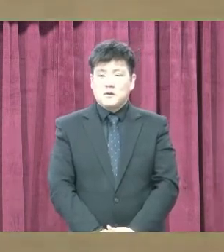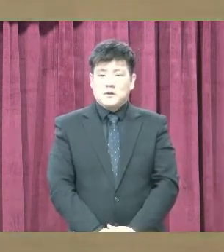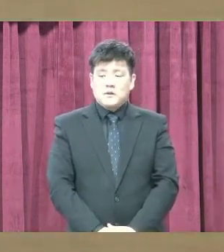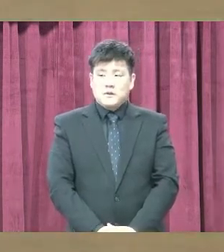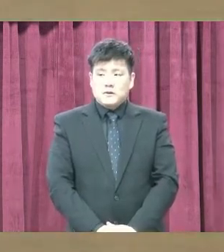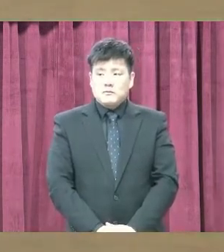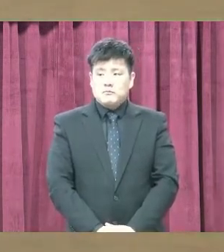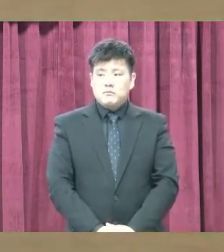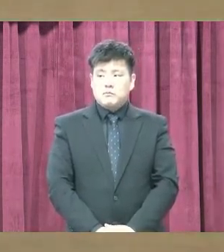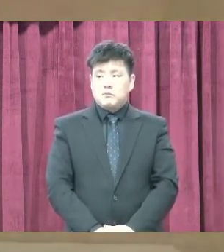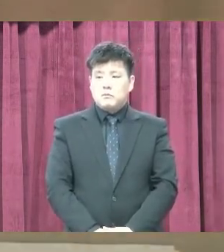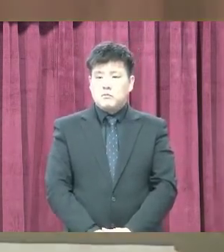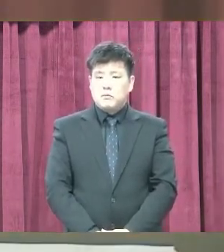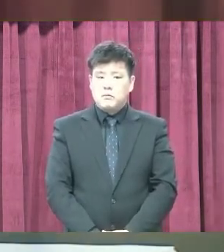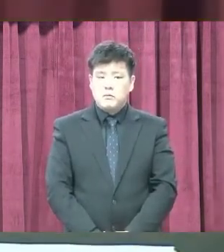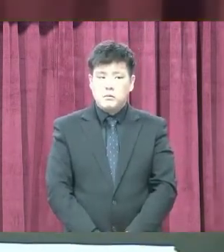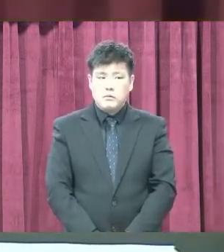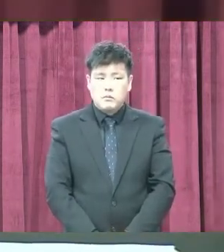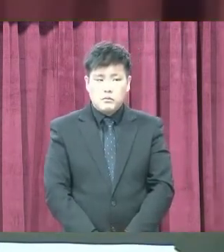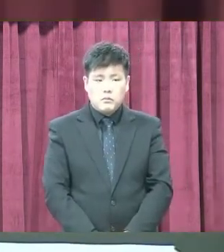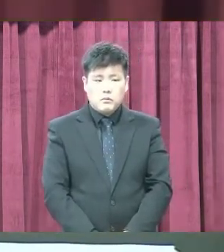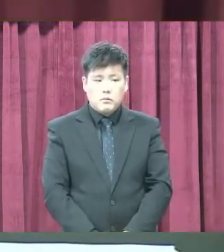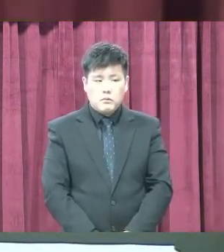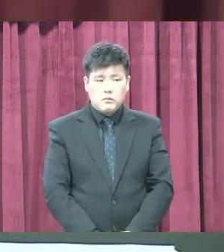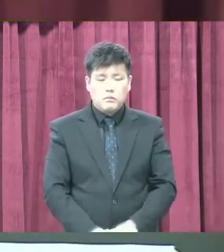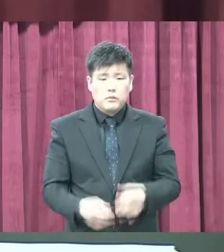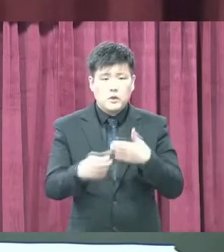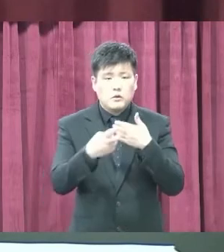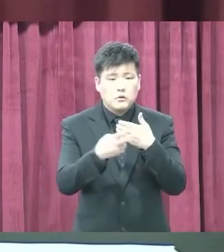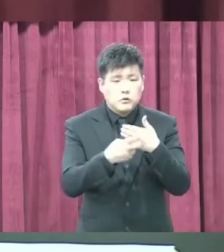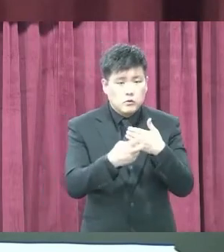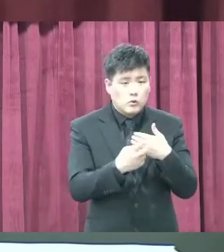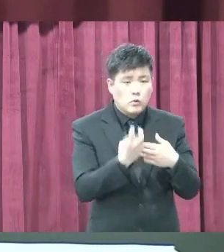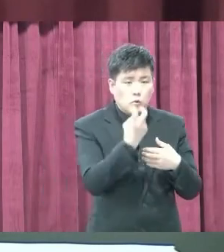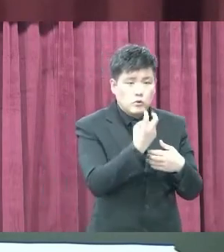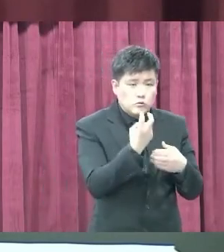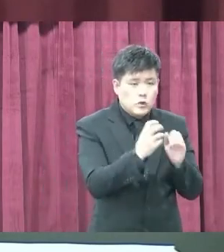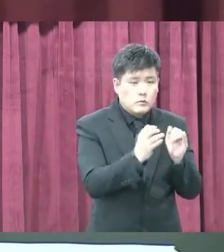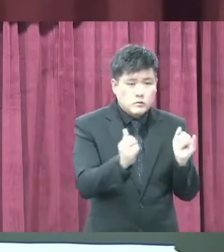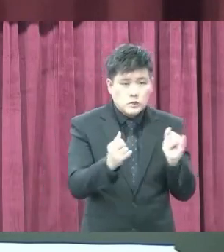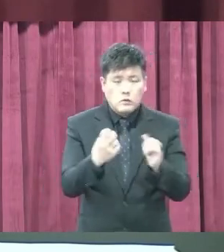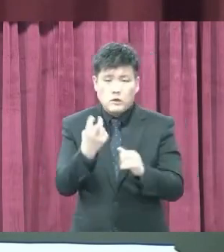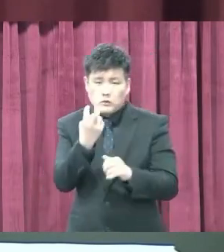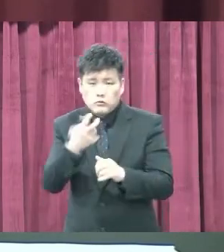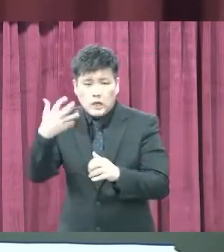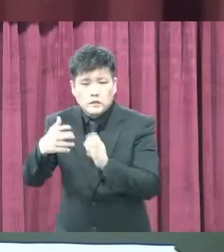네. 그 의료용 수검자, 미수검자의 특성을 좀 분석을 하려고